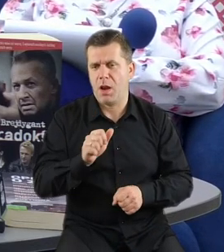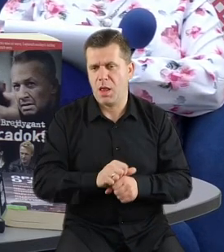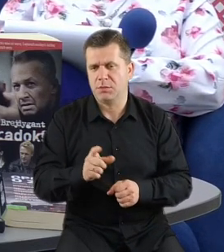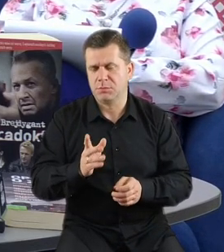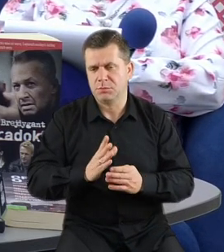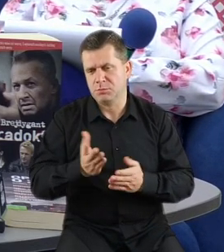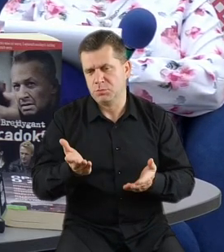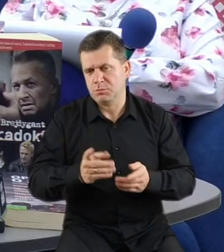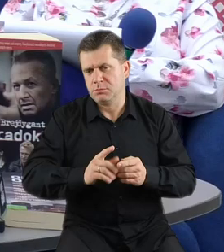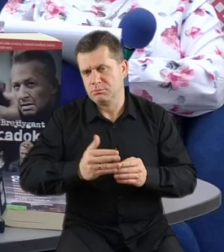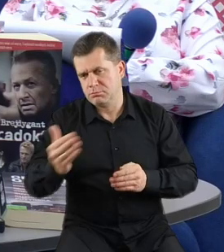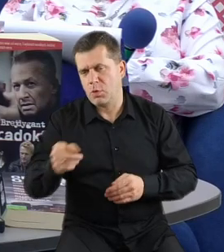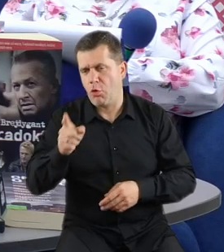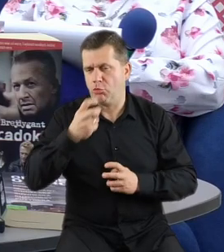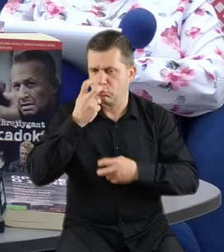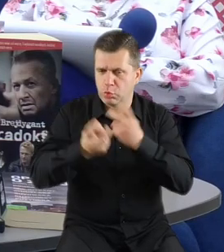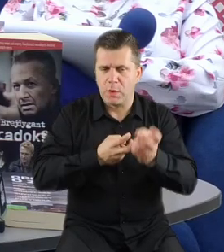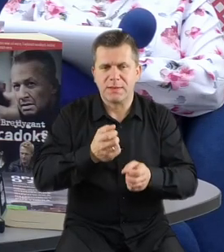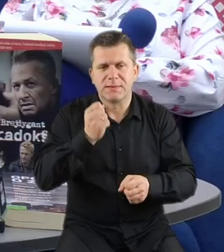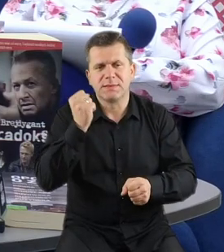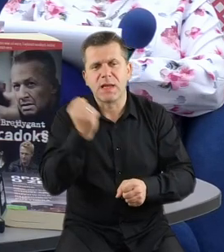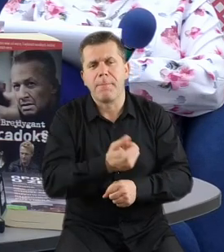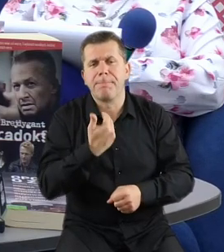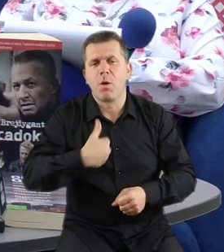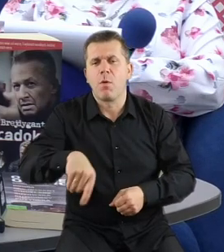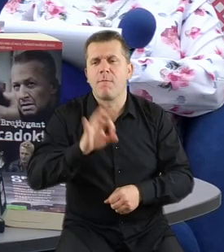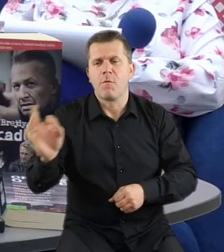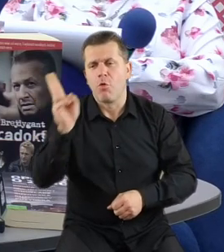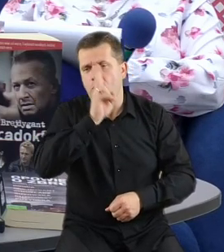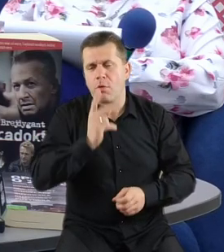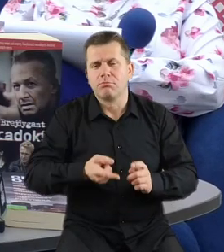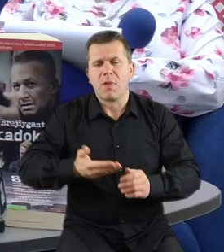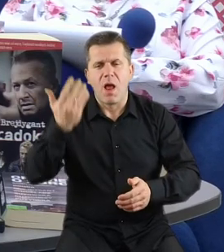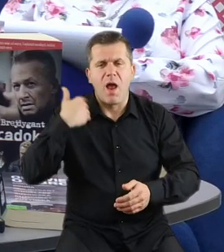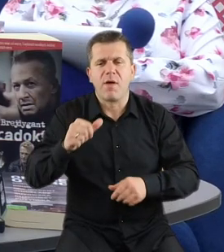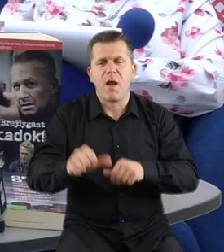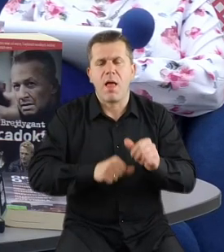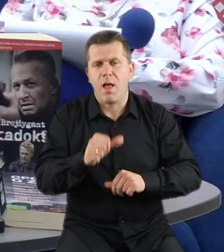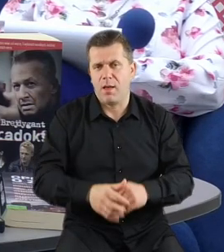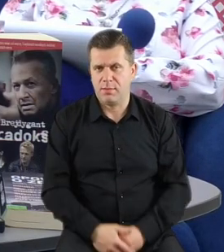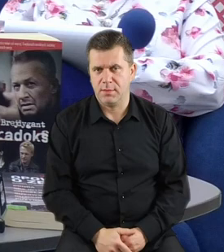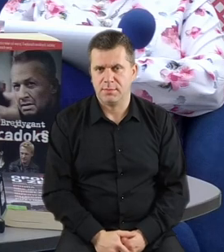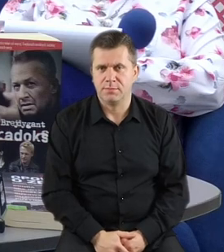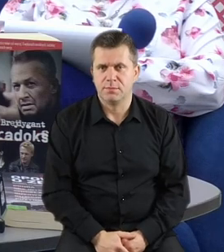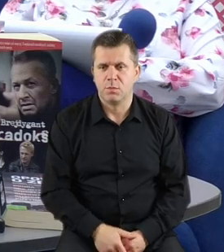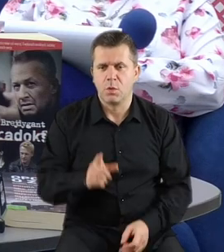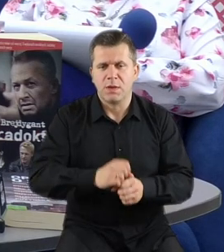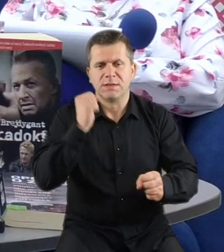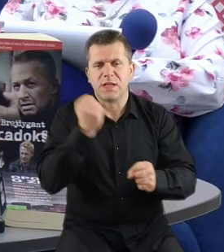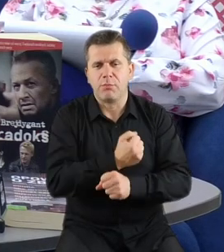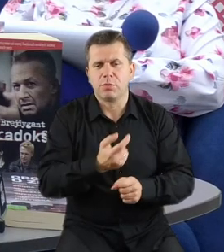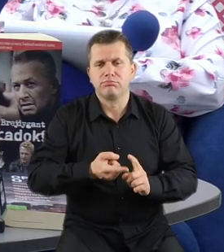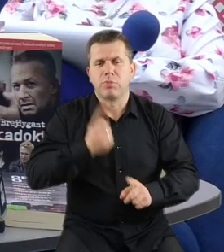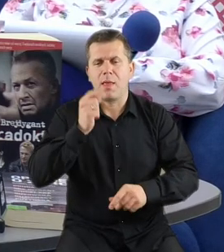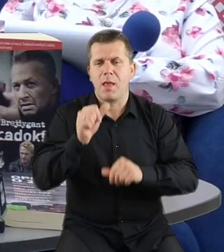i oni szukają zabójców swoich rodziców sprzed lat. Jest to zabójstwo sprzed